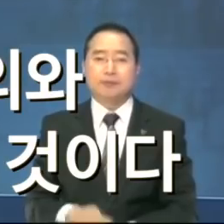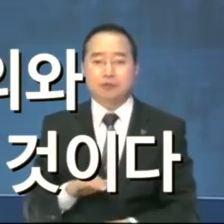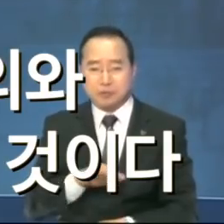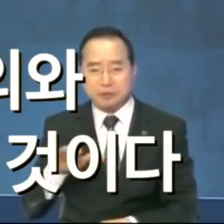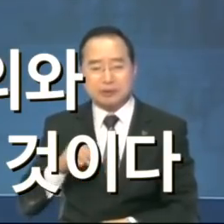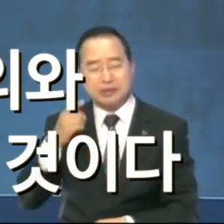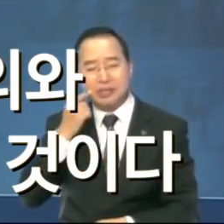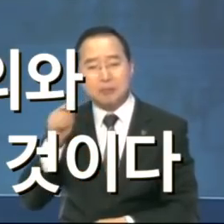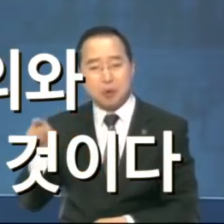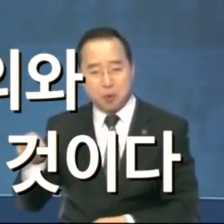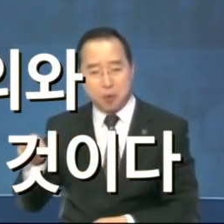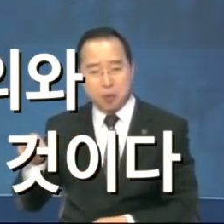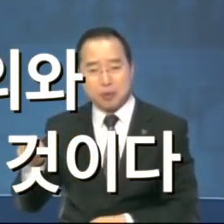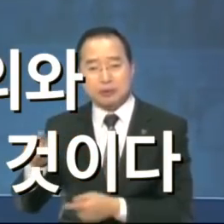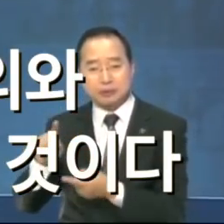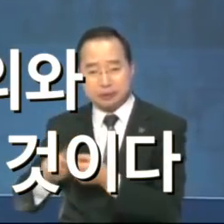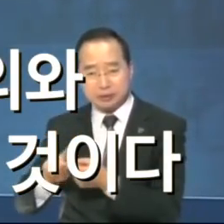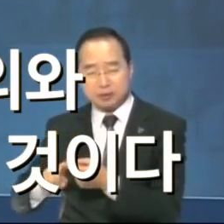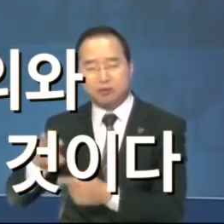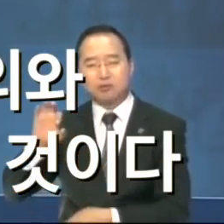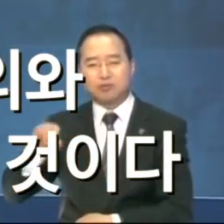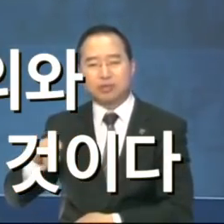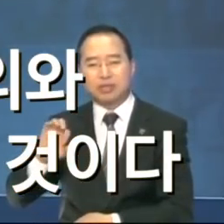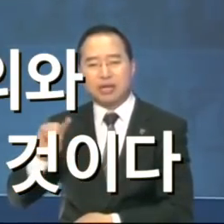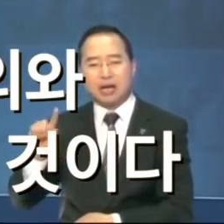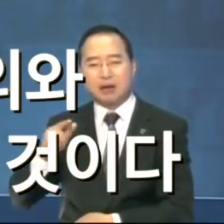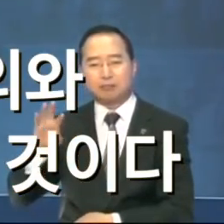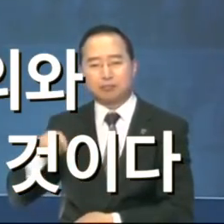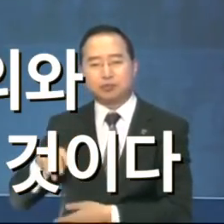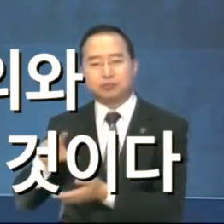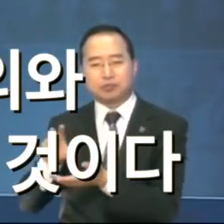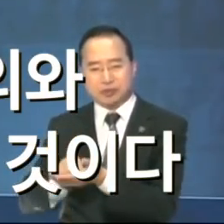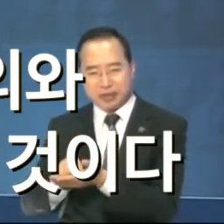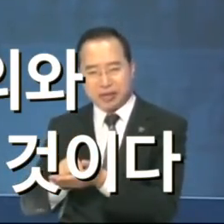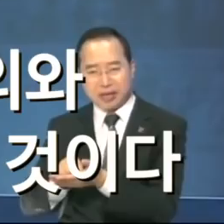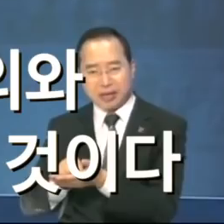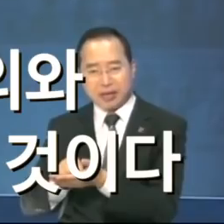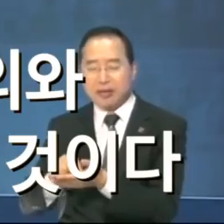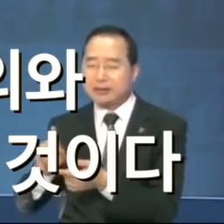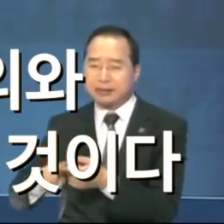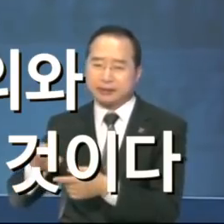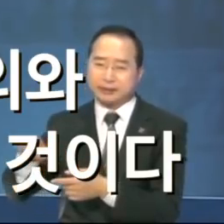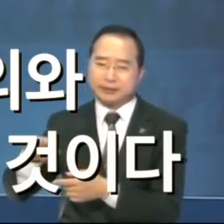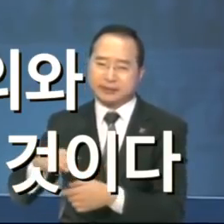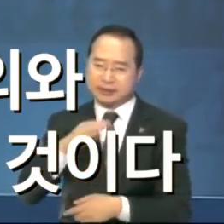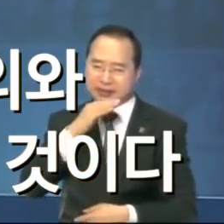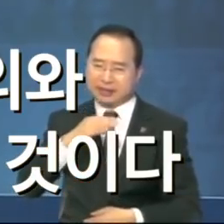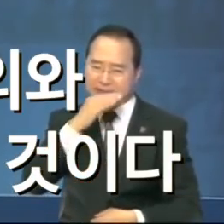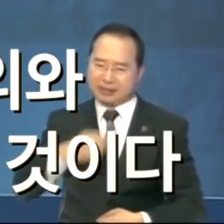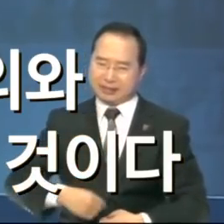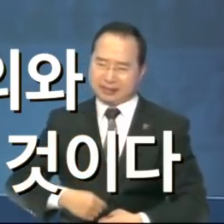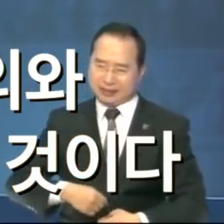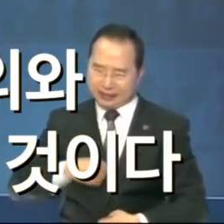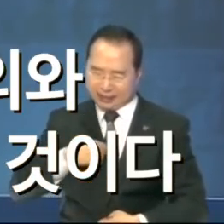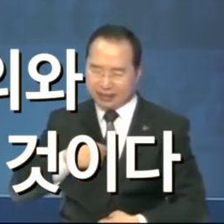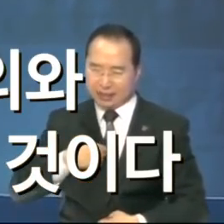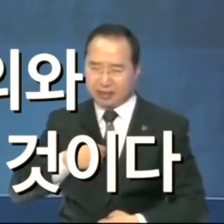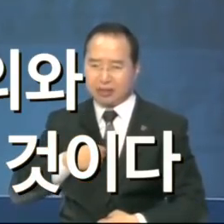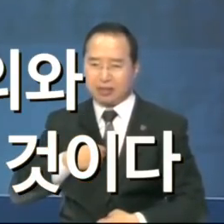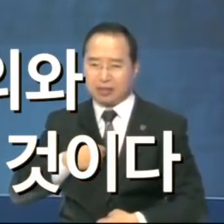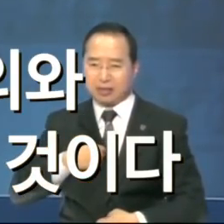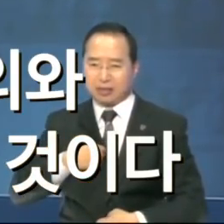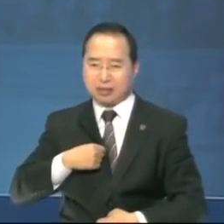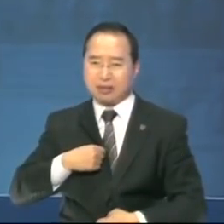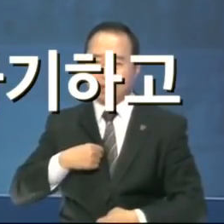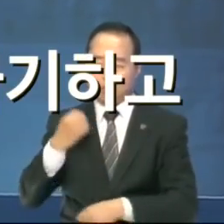일본에 대해서 위안부 문제의 맞으면 진실과 정의라는 원칙에 입각한 해결을 촉구할